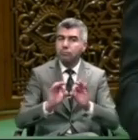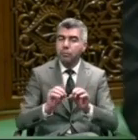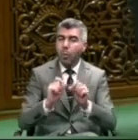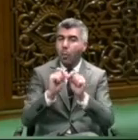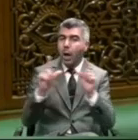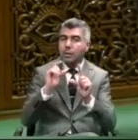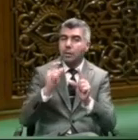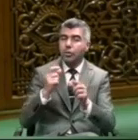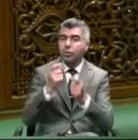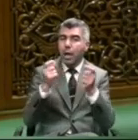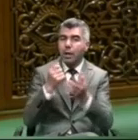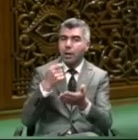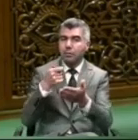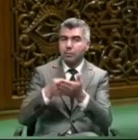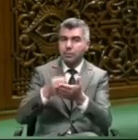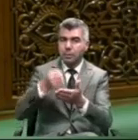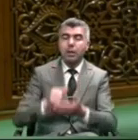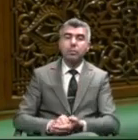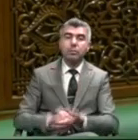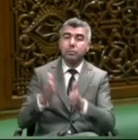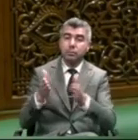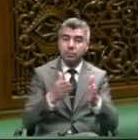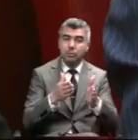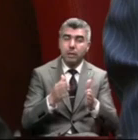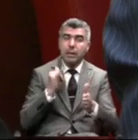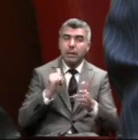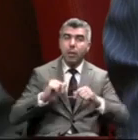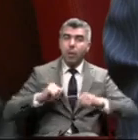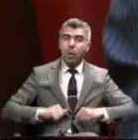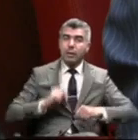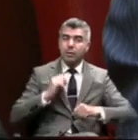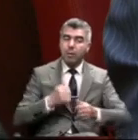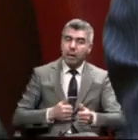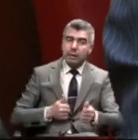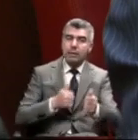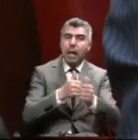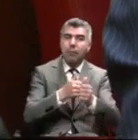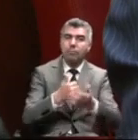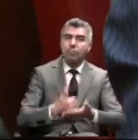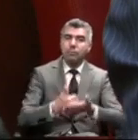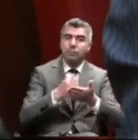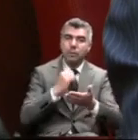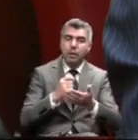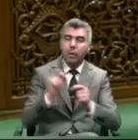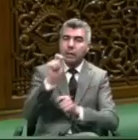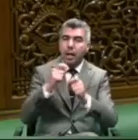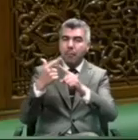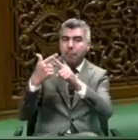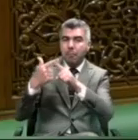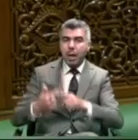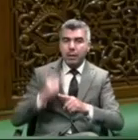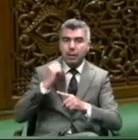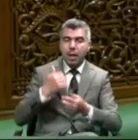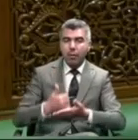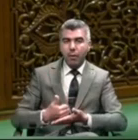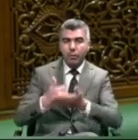وضوح سيد وزير المحترم سندعمكم داخل فريق تجمع الوطني للاحرار على مواصله اصلاح قطاع الماليه العموميه بهدف دعم